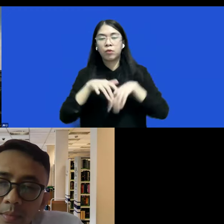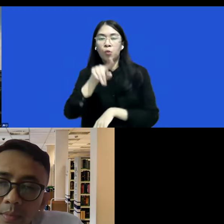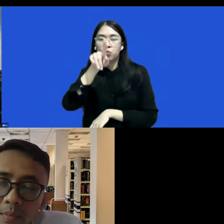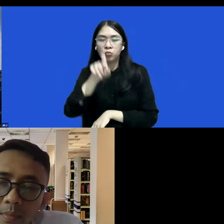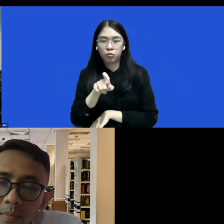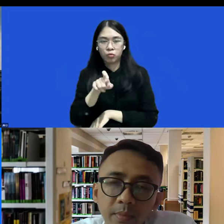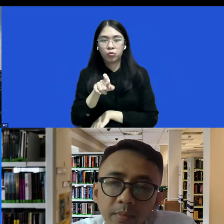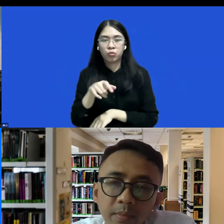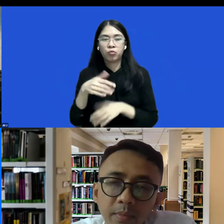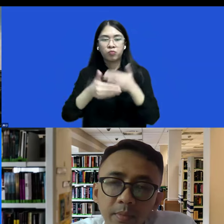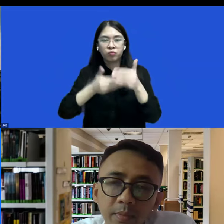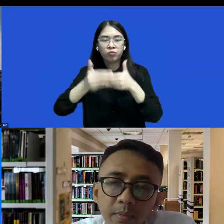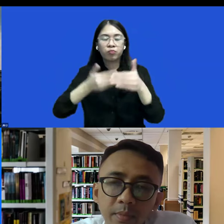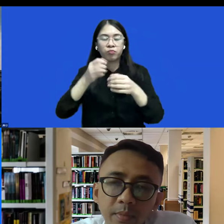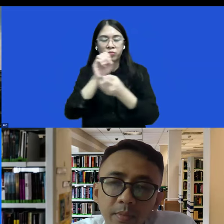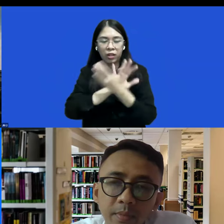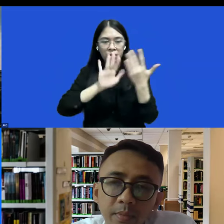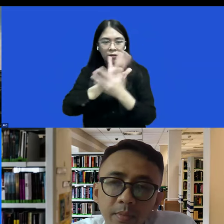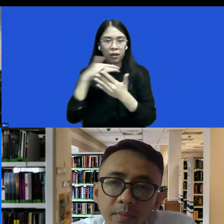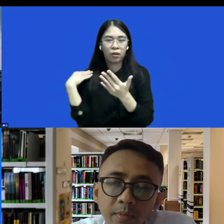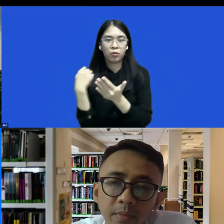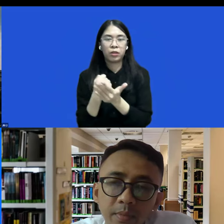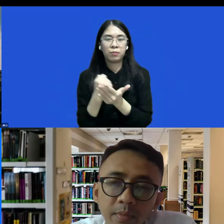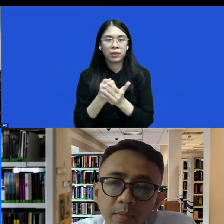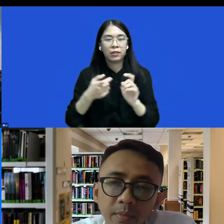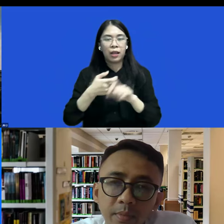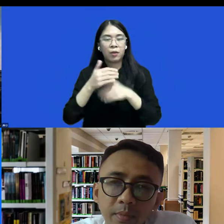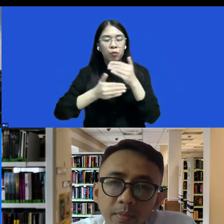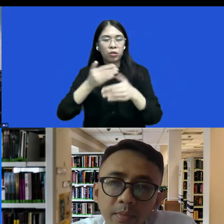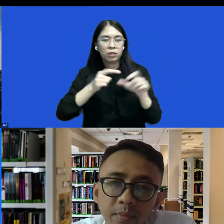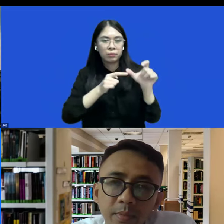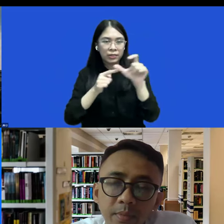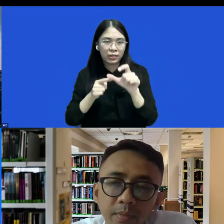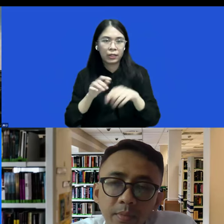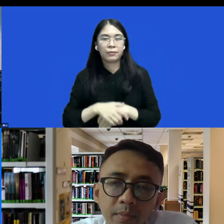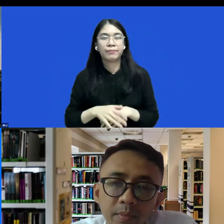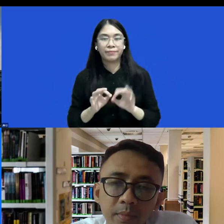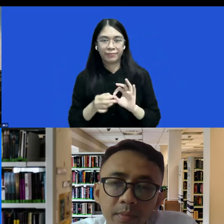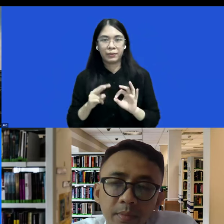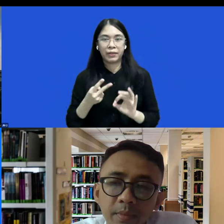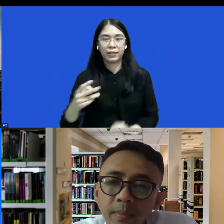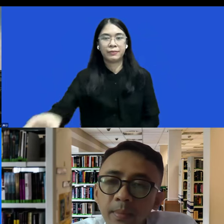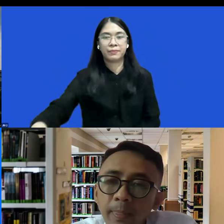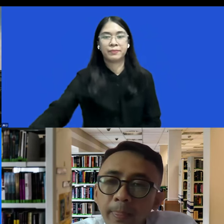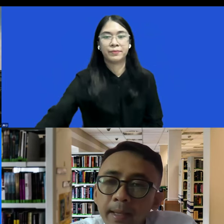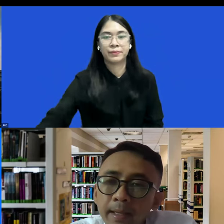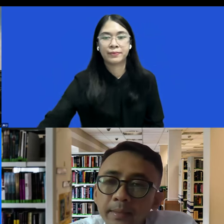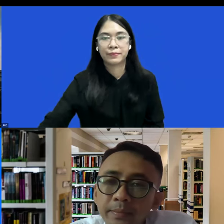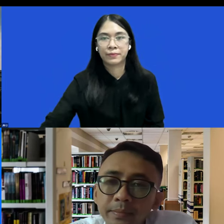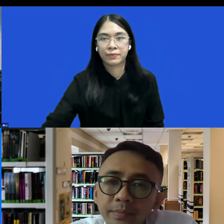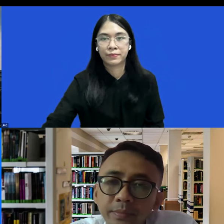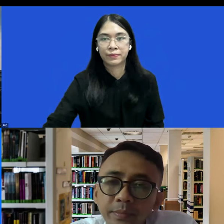adanya mekanisme transparansi dan akuntabilitas dari proses penyidikan itu sendiri. Baik, sebelum beralih ke